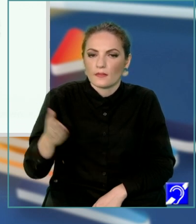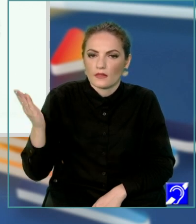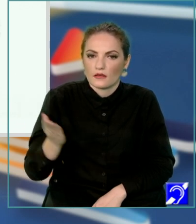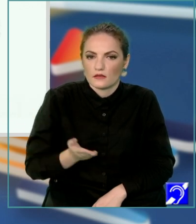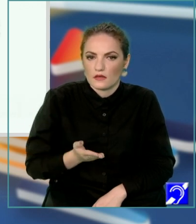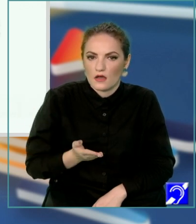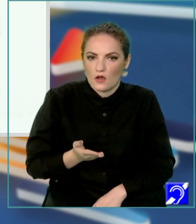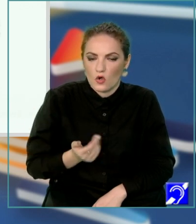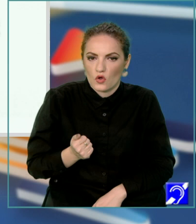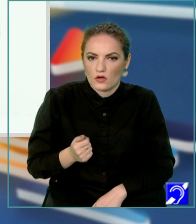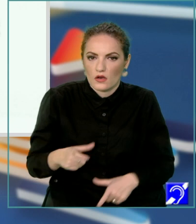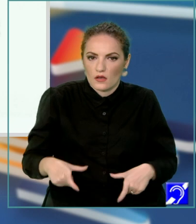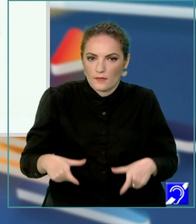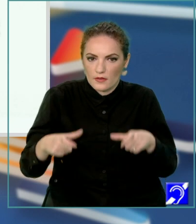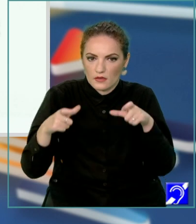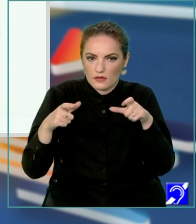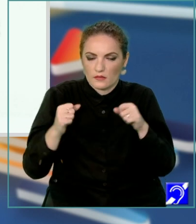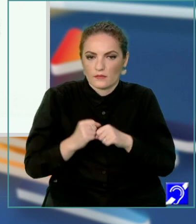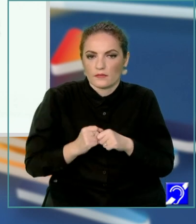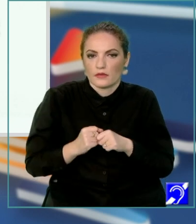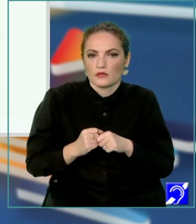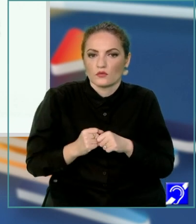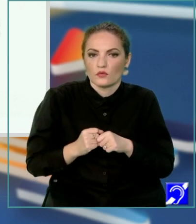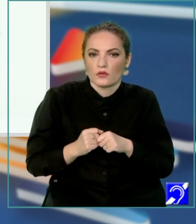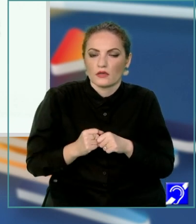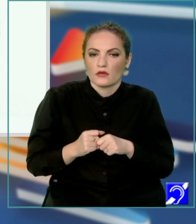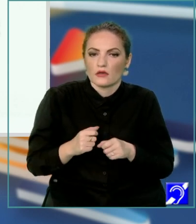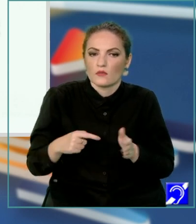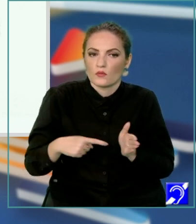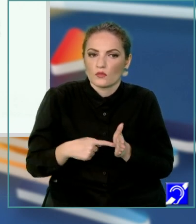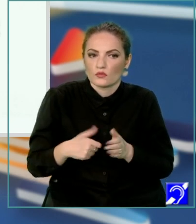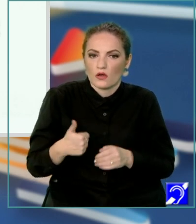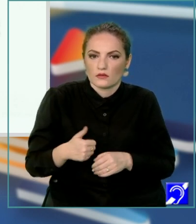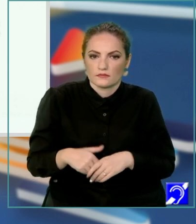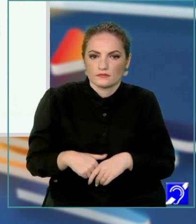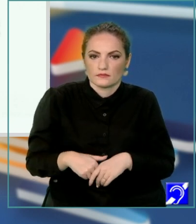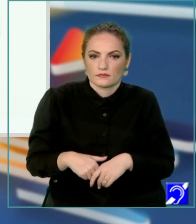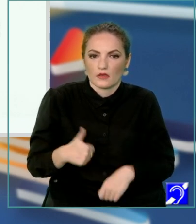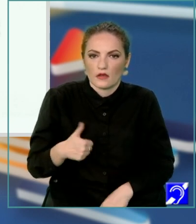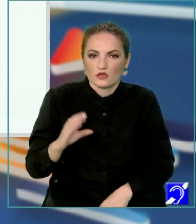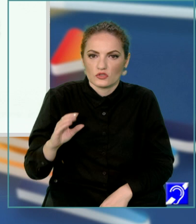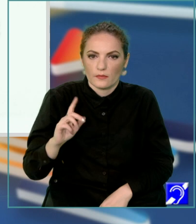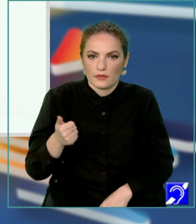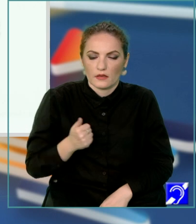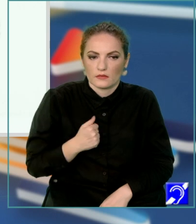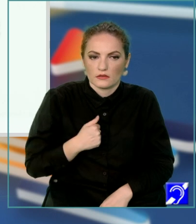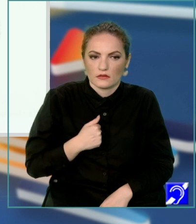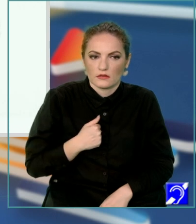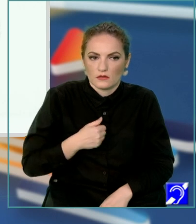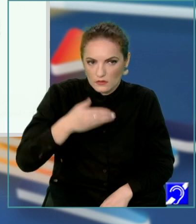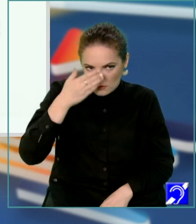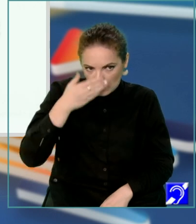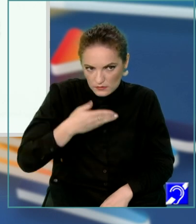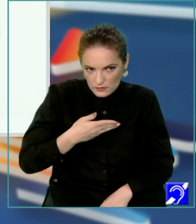paralelipipedului care are o extremitate în a a c prim fețele paralelipipedului